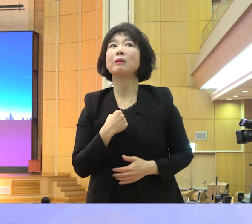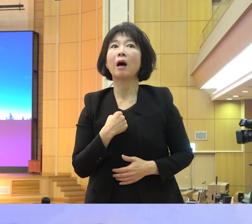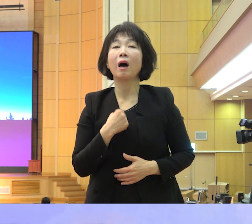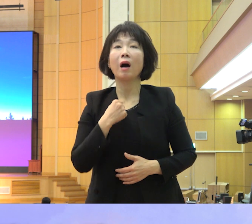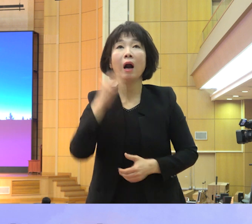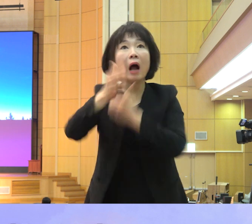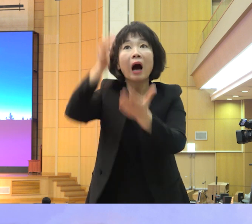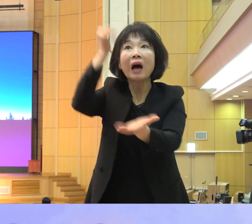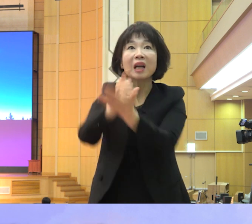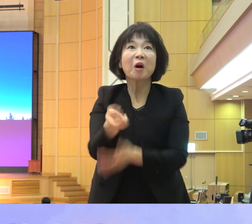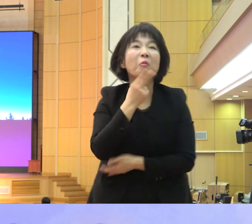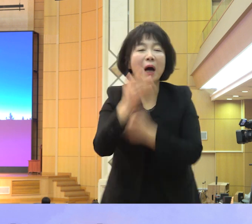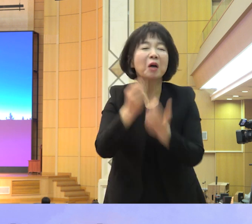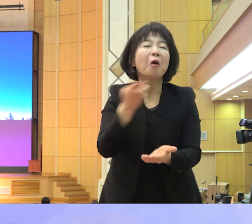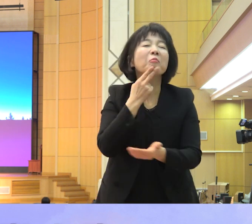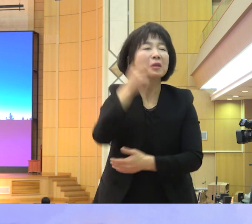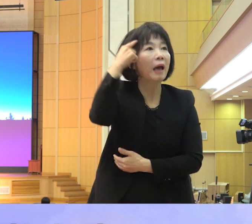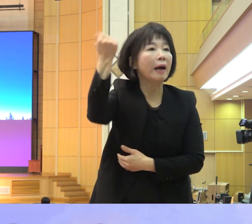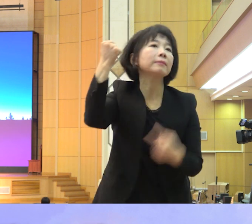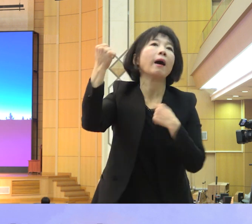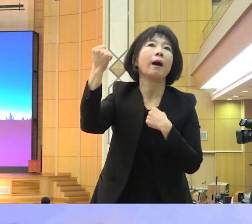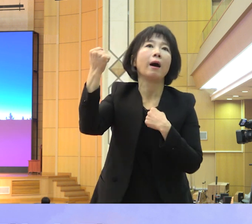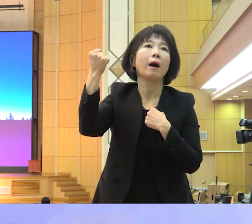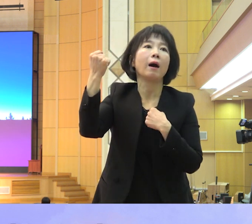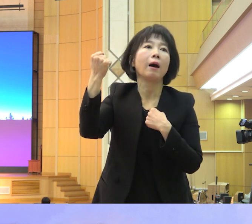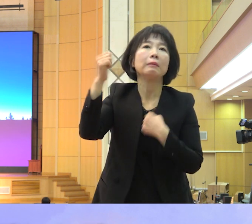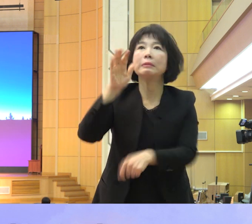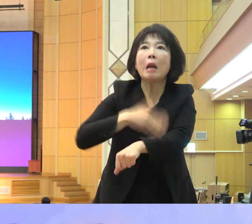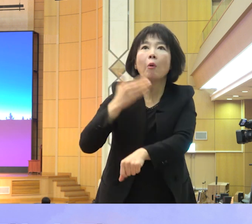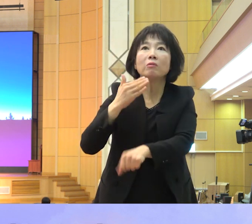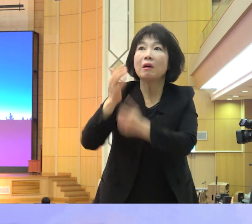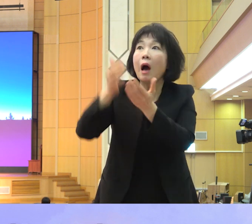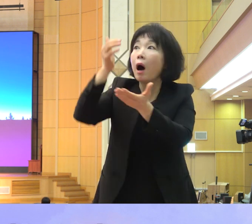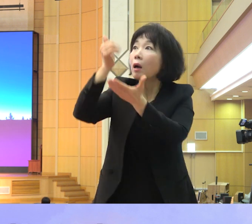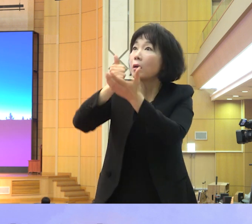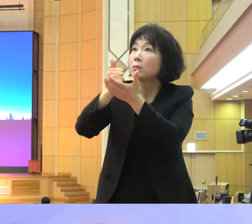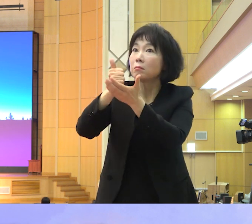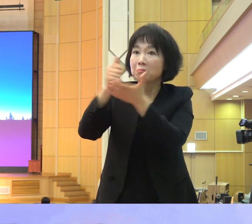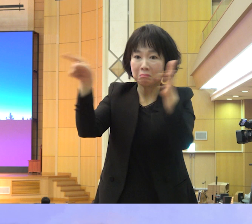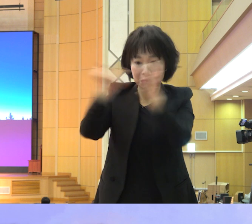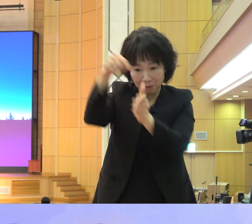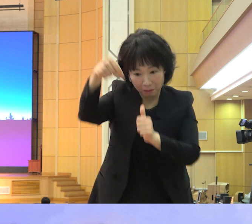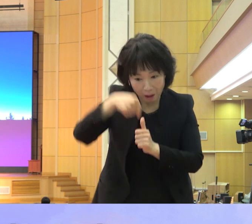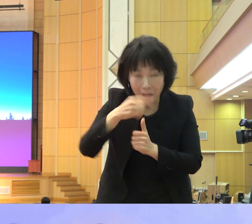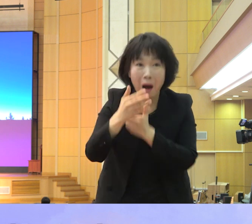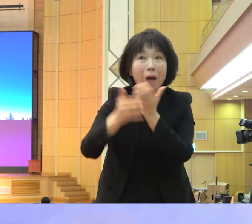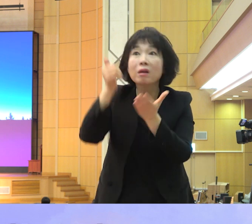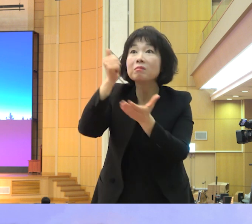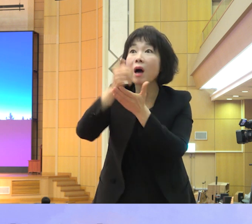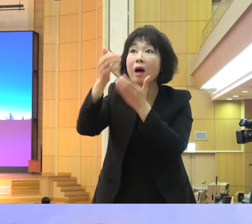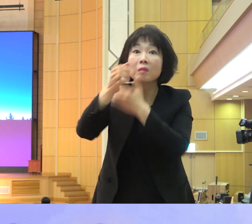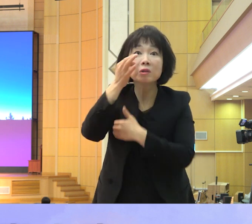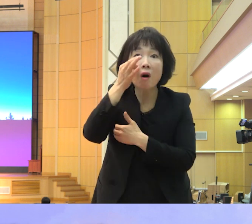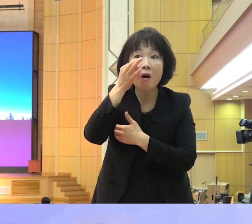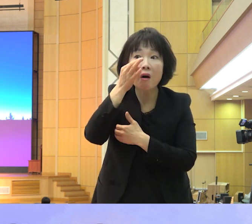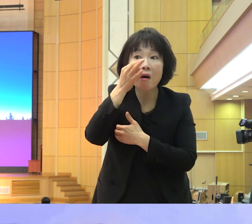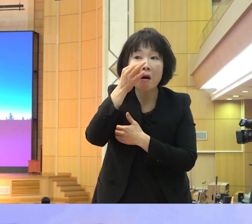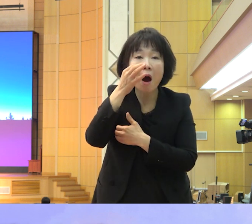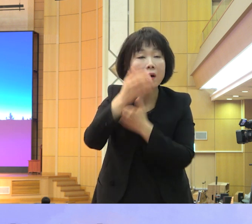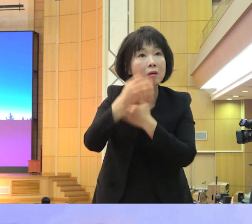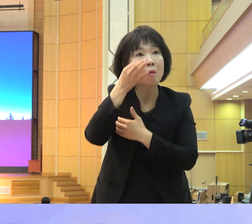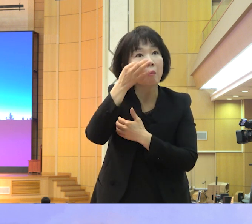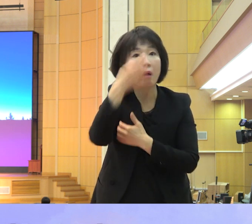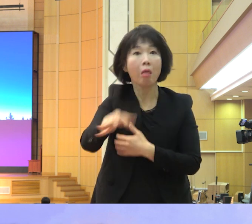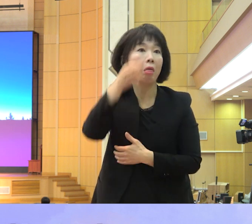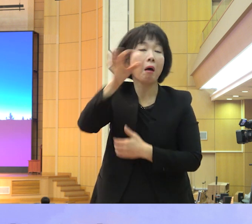신이 어디 있냐고 부정했습니다. 하나님을 아무리 믿으라고 말해도 하나님이 있다는 것을 인정하지